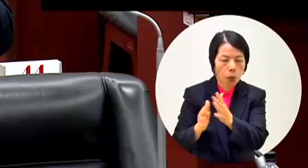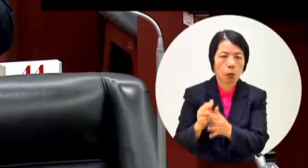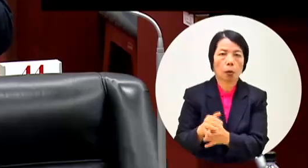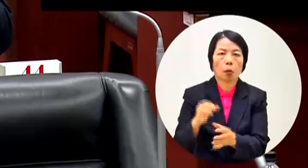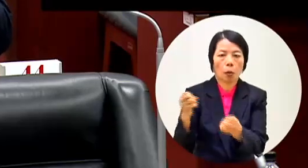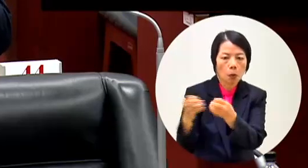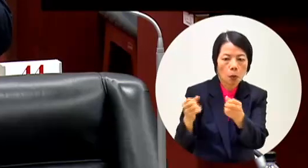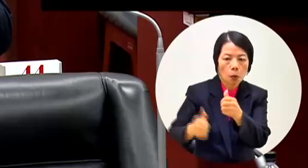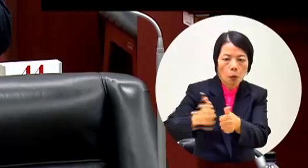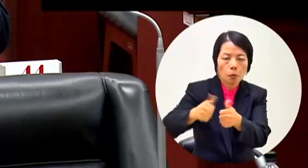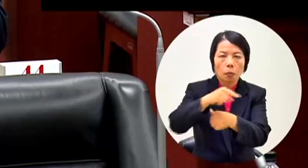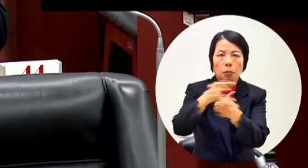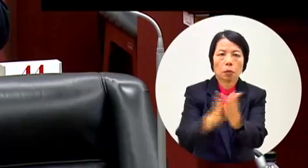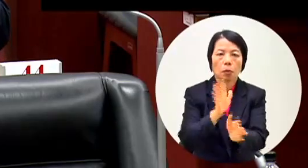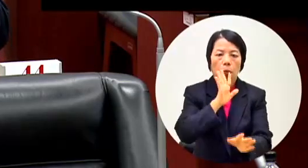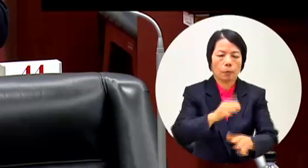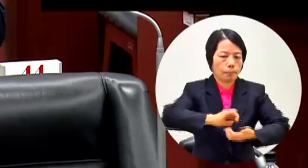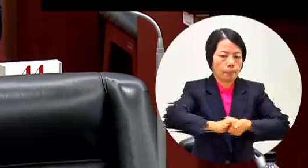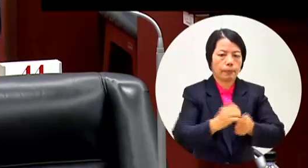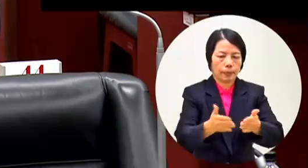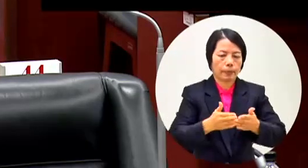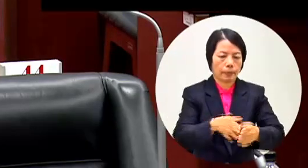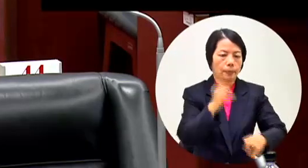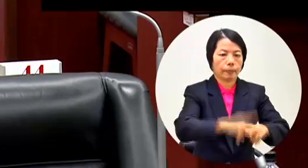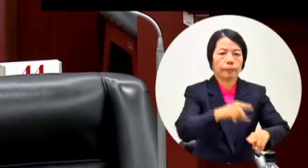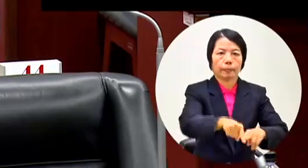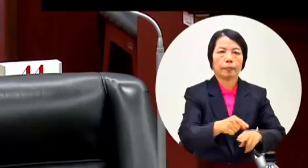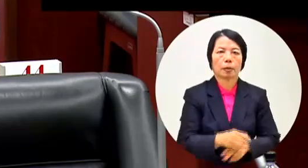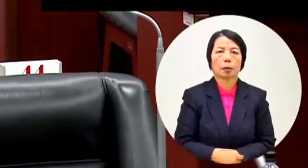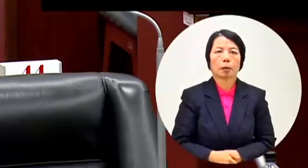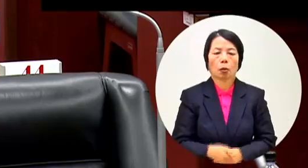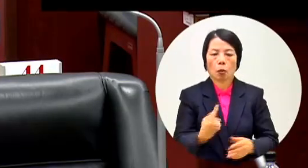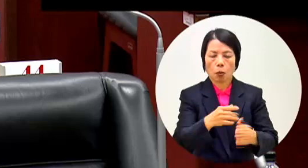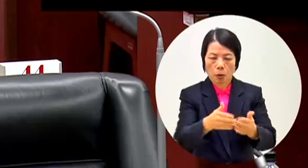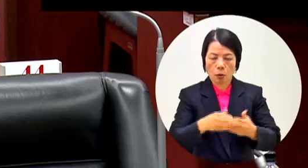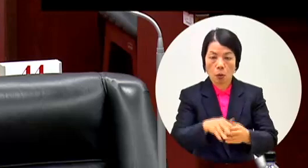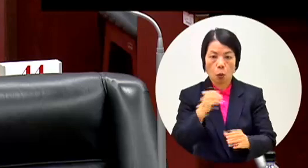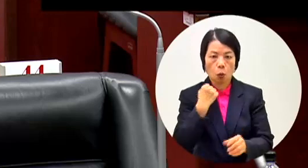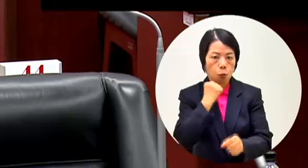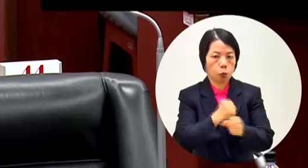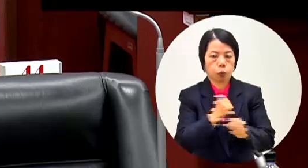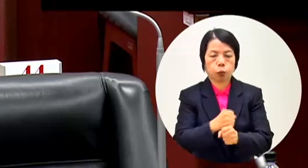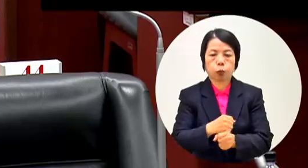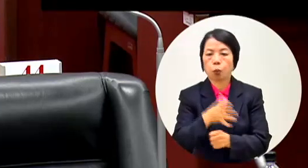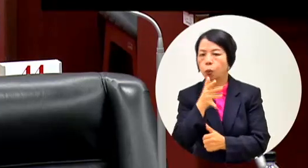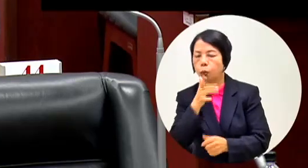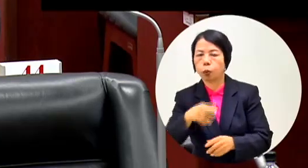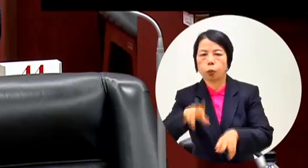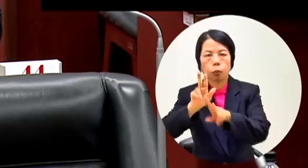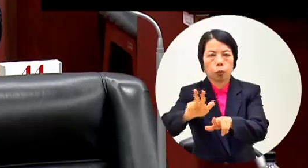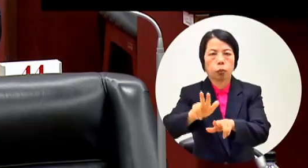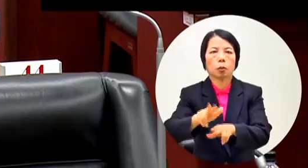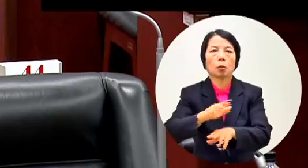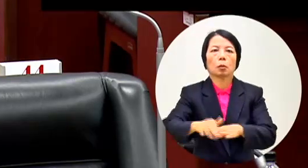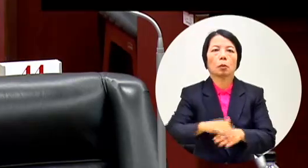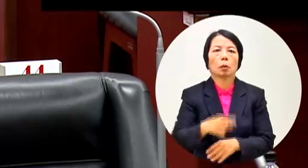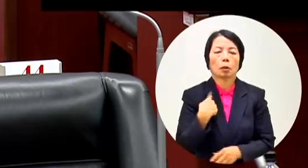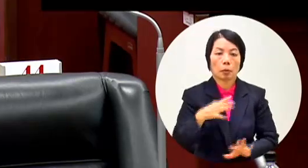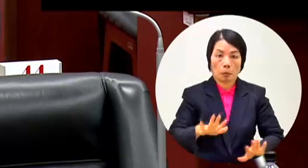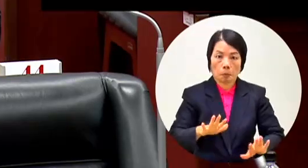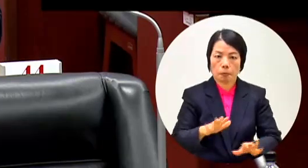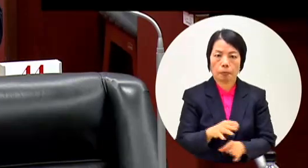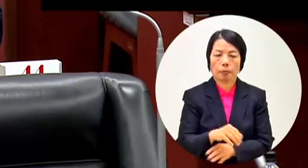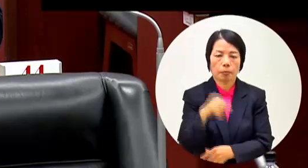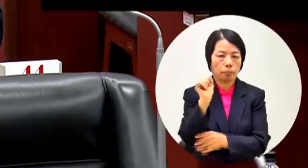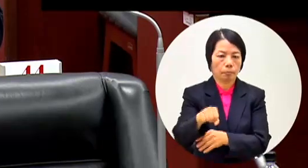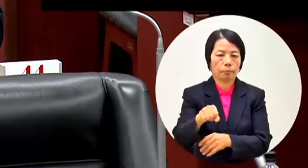定会公搞这稿，所以才会男子才会依法依承诺才会降编啊，才整个停